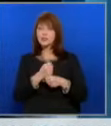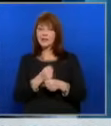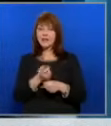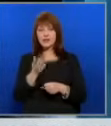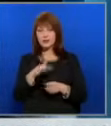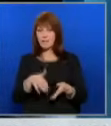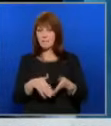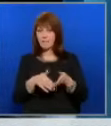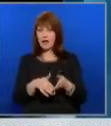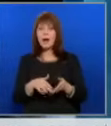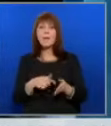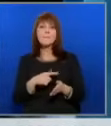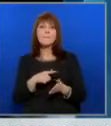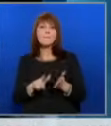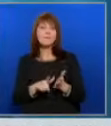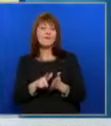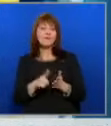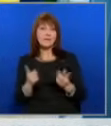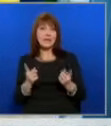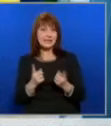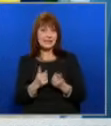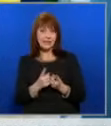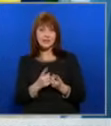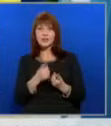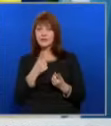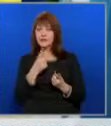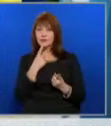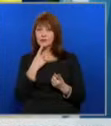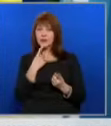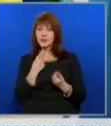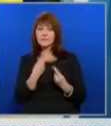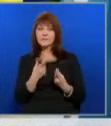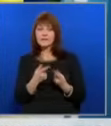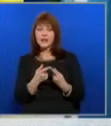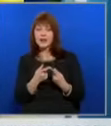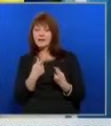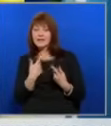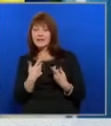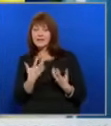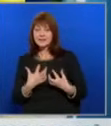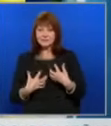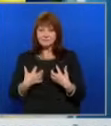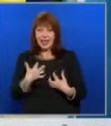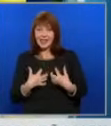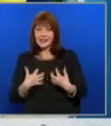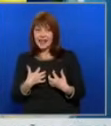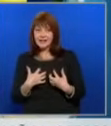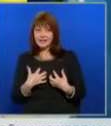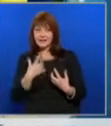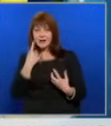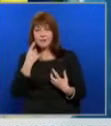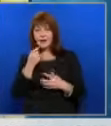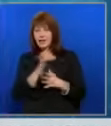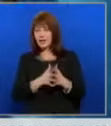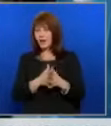София. По време на срещата лидерът на ГЕРБ е подчертал, че залага на хъса и енергията на младите хора в партията.